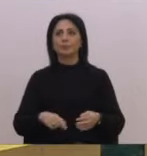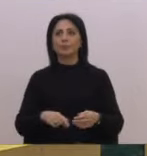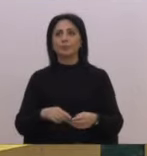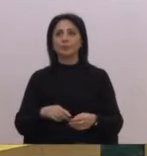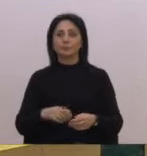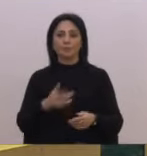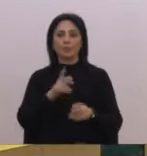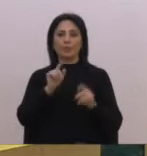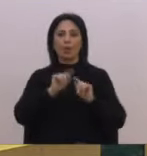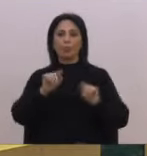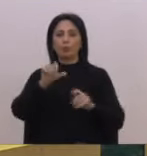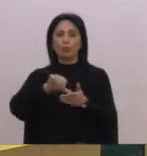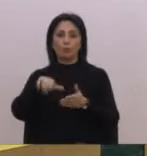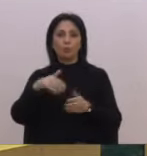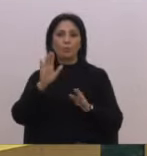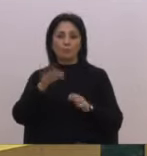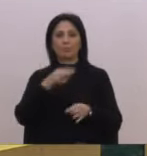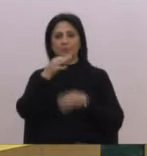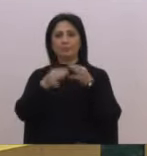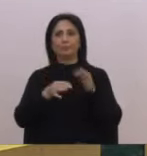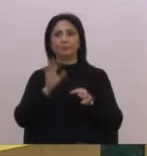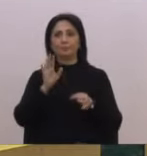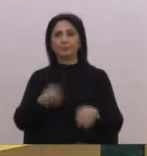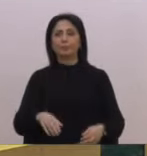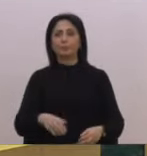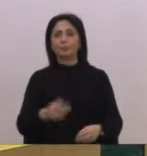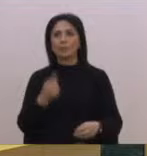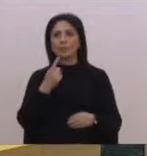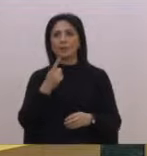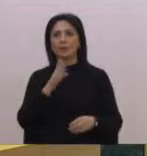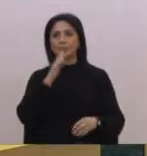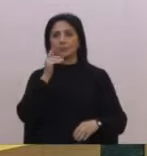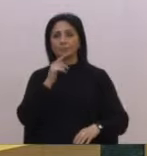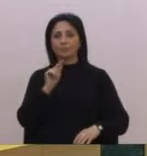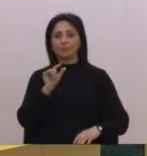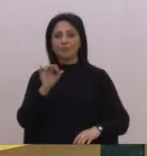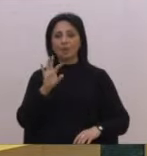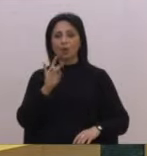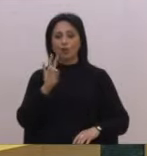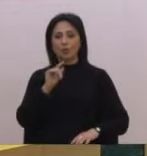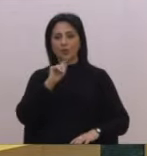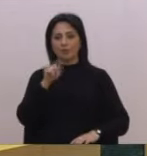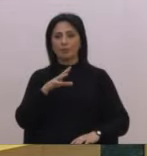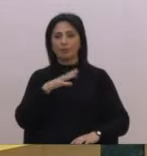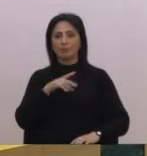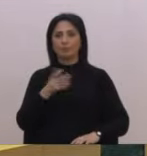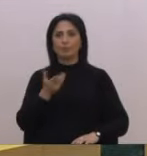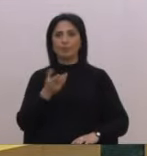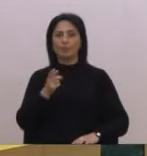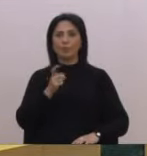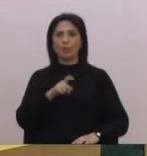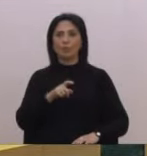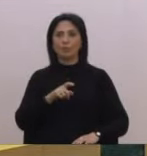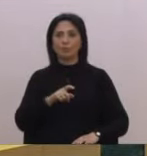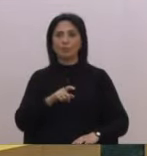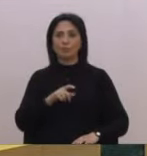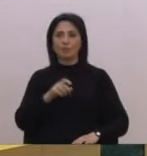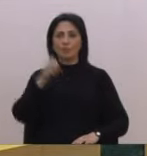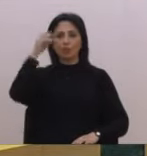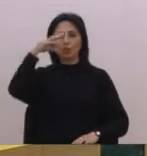pasukh gaotsemeli kitkhvebi, ar dakhches pasukh gaotsemeli kitkhvebi. Pirveli iqo khalbaton Theona Akubardias kitkhva, romelits ukavshirdeboda